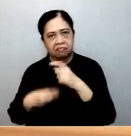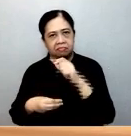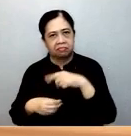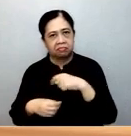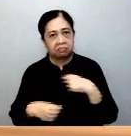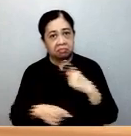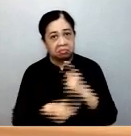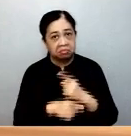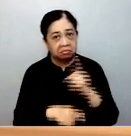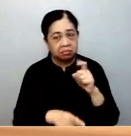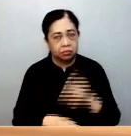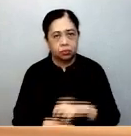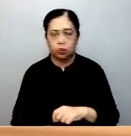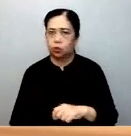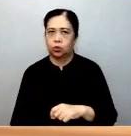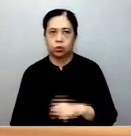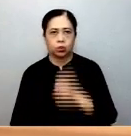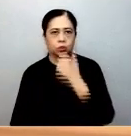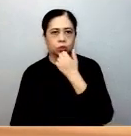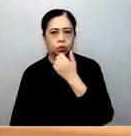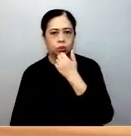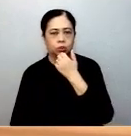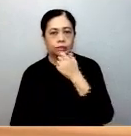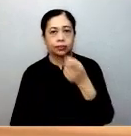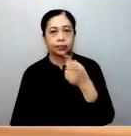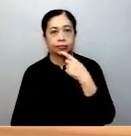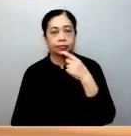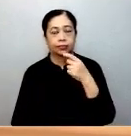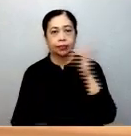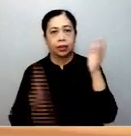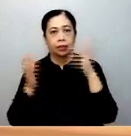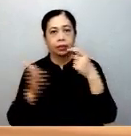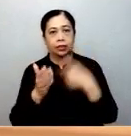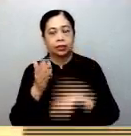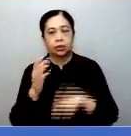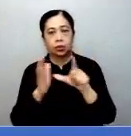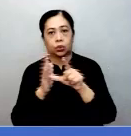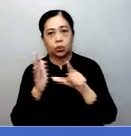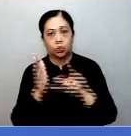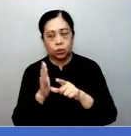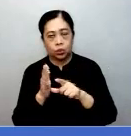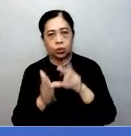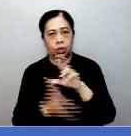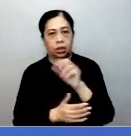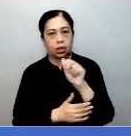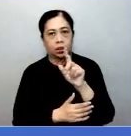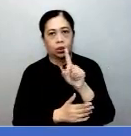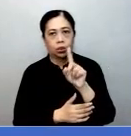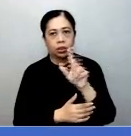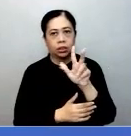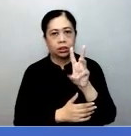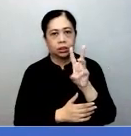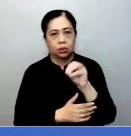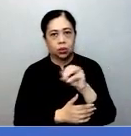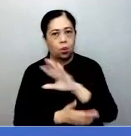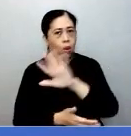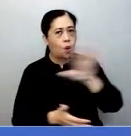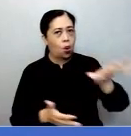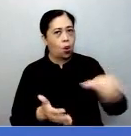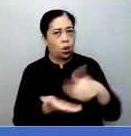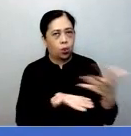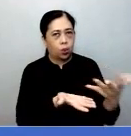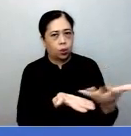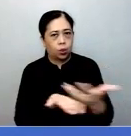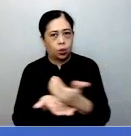to? Hindi ito legal. Ayon sa Service Charge Law o RA 11360, ang lahat ng nakukolekta